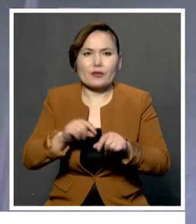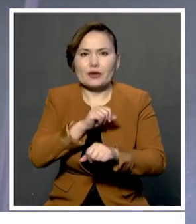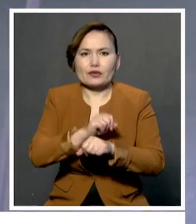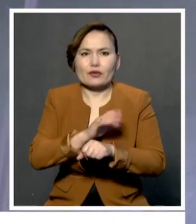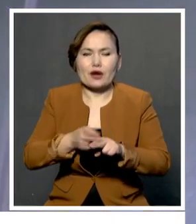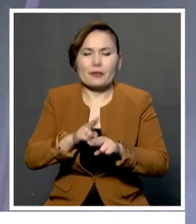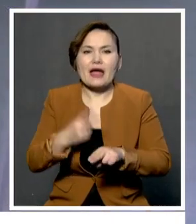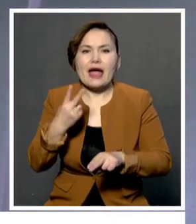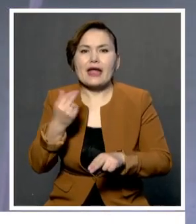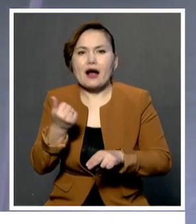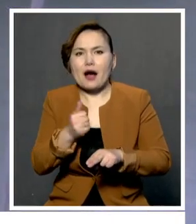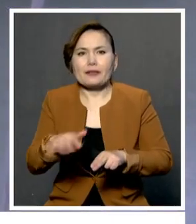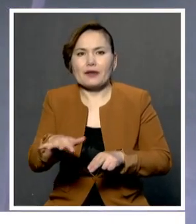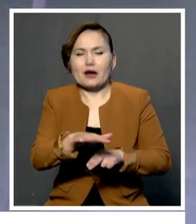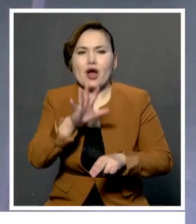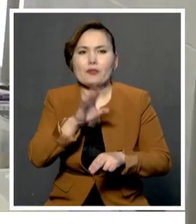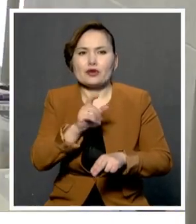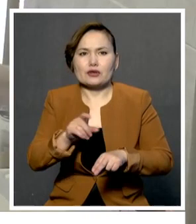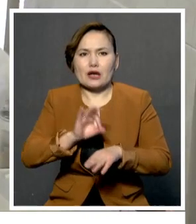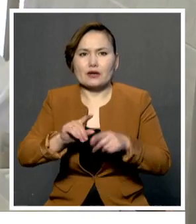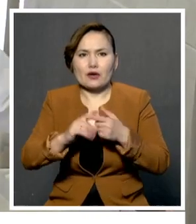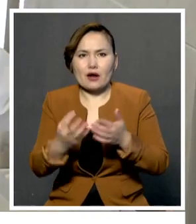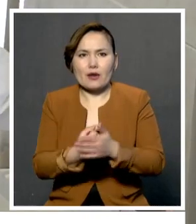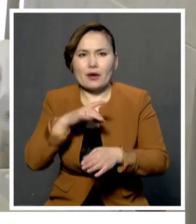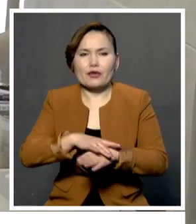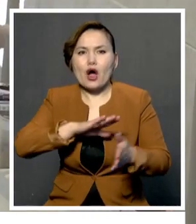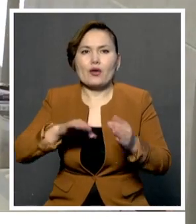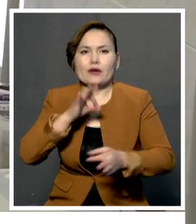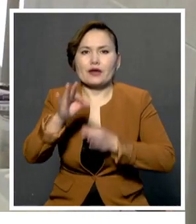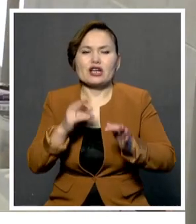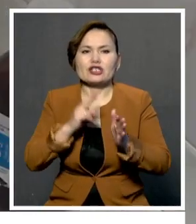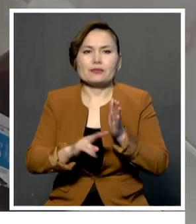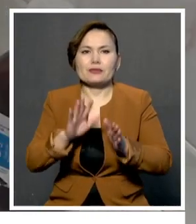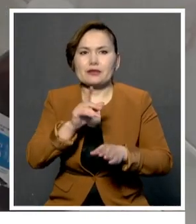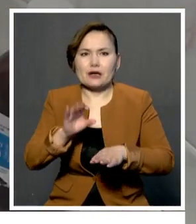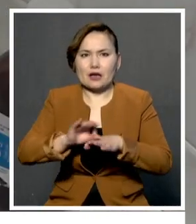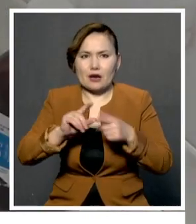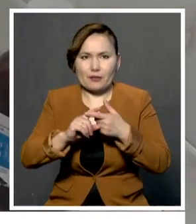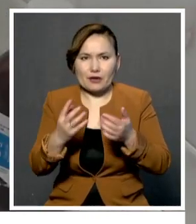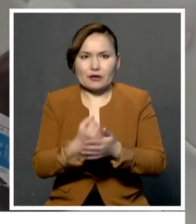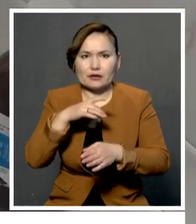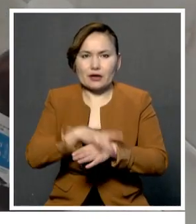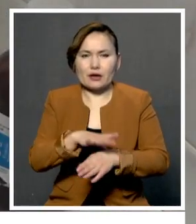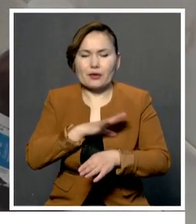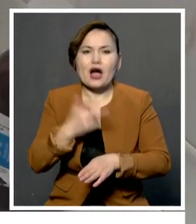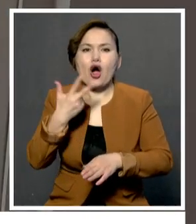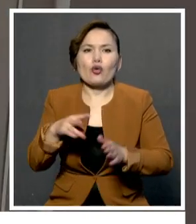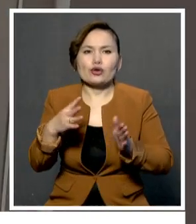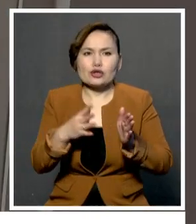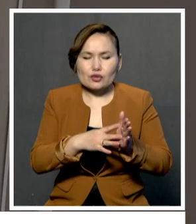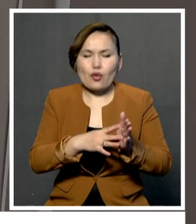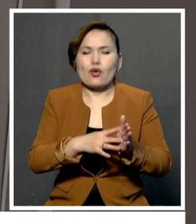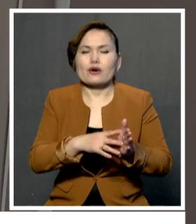2 аптада өңірде 500-ге жуық тұрғын індетке шалдыққан. Өткен бір тәулікте 75 адамнан вирус анықталды. Олардың 39-ы